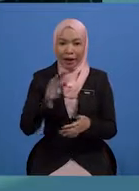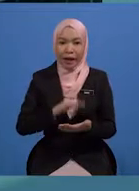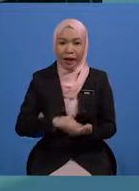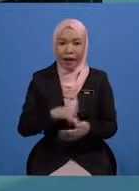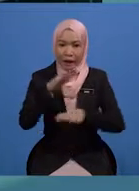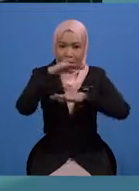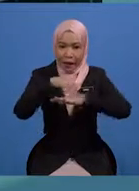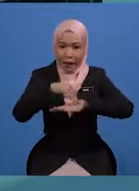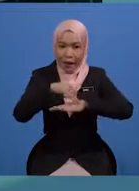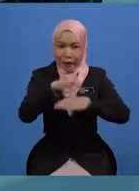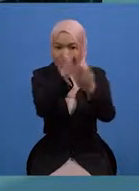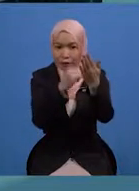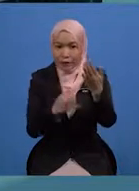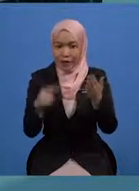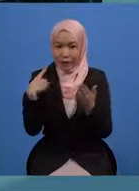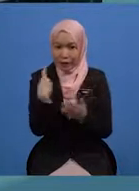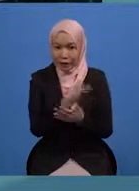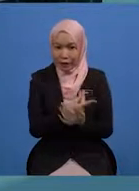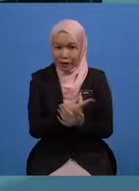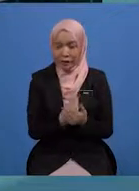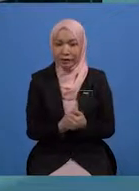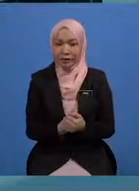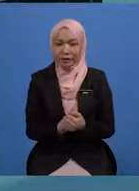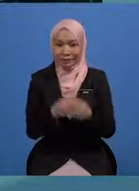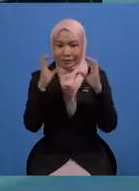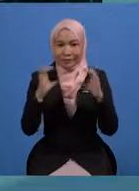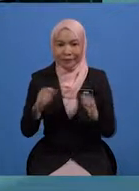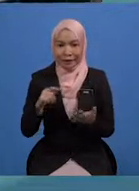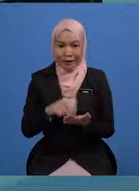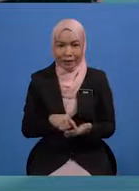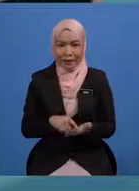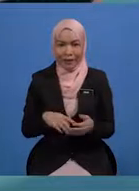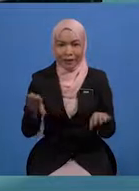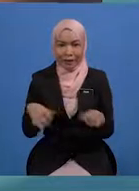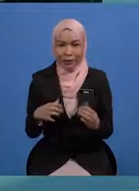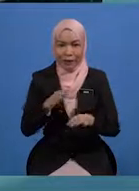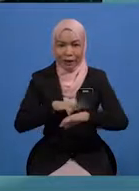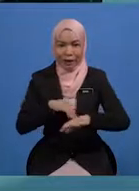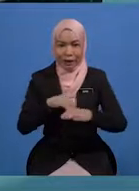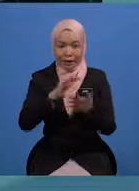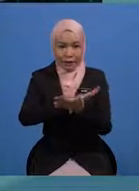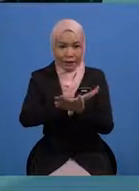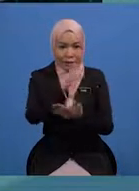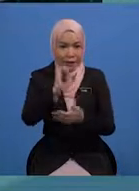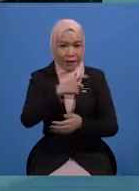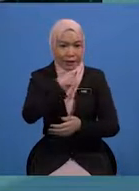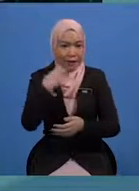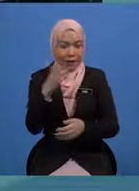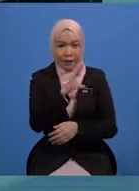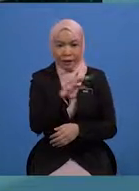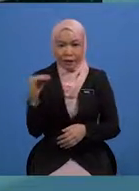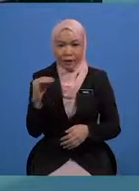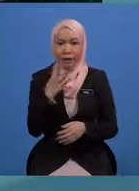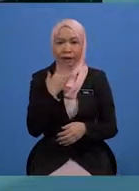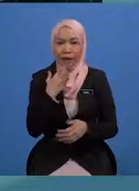kita. Teknik ini dilakukan di atas permukaan kertas yang kering dan warna yang terus